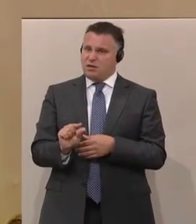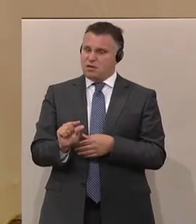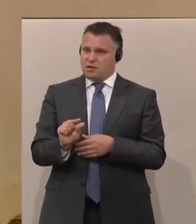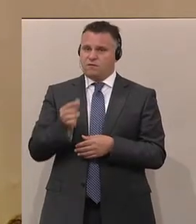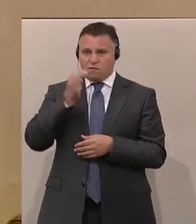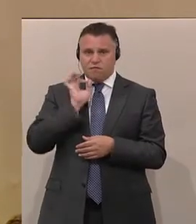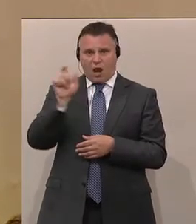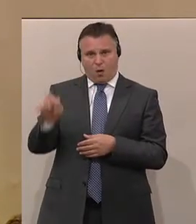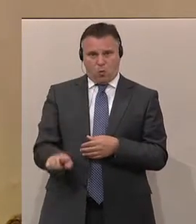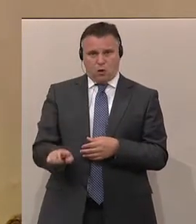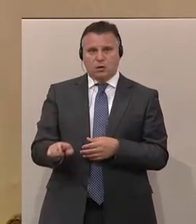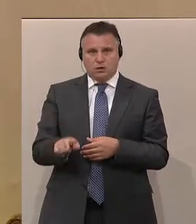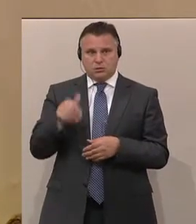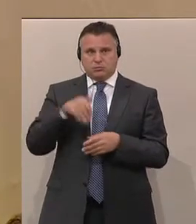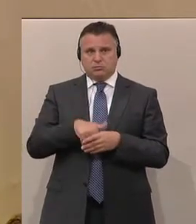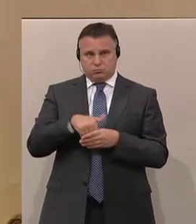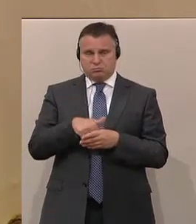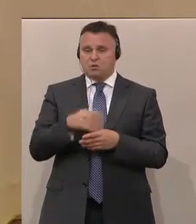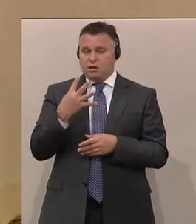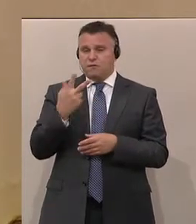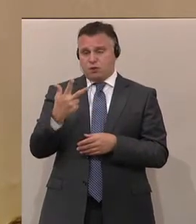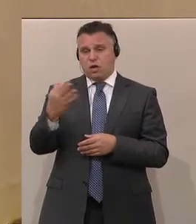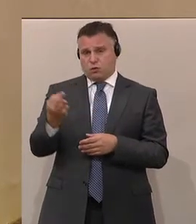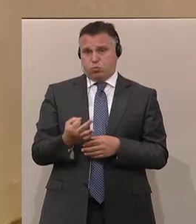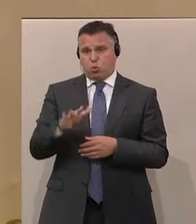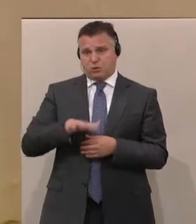Einkommensbereich liegen, eigentlich im Schnitt dann 34%.